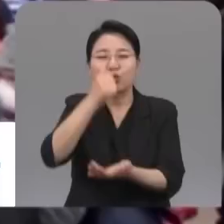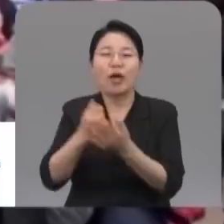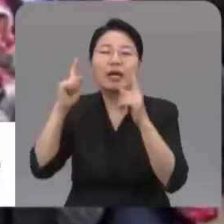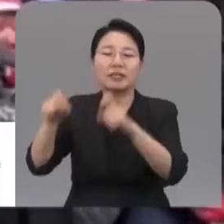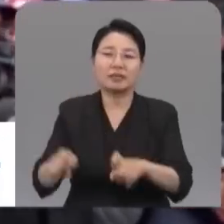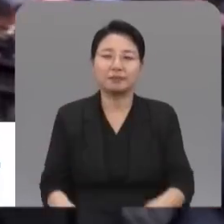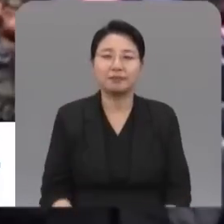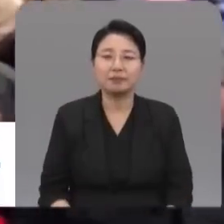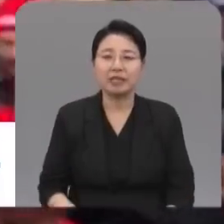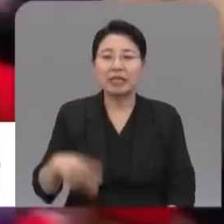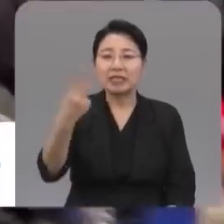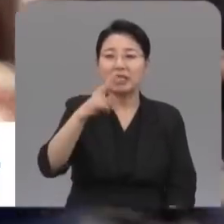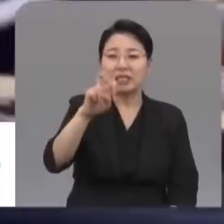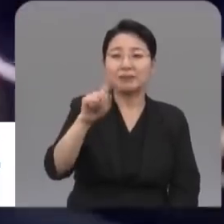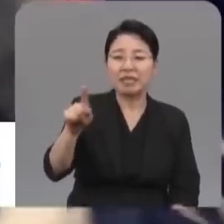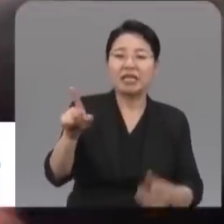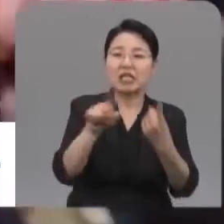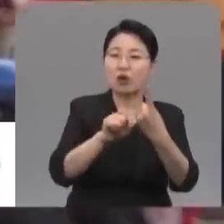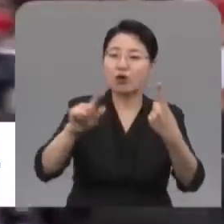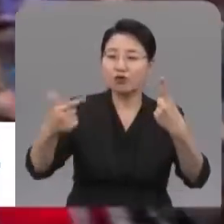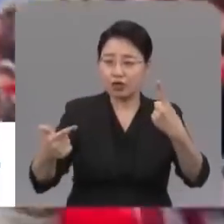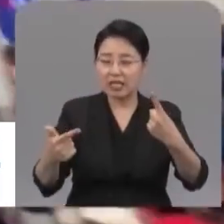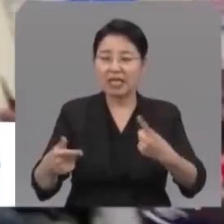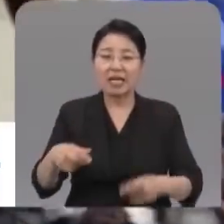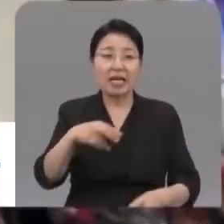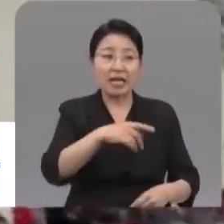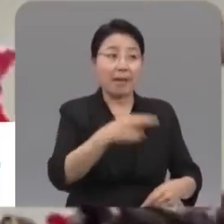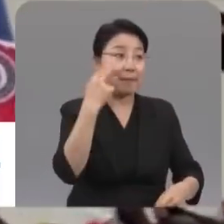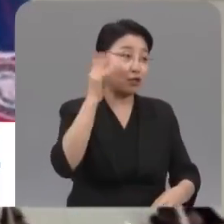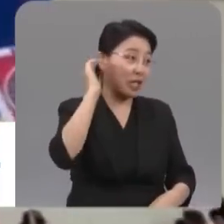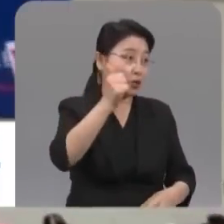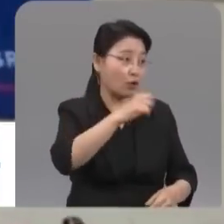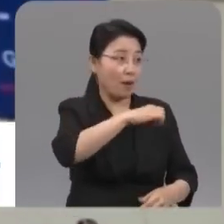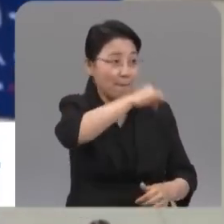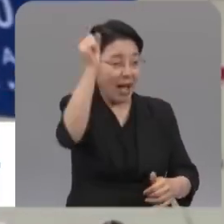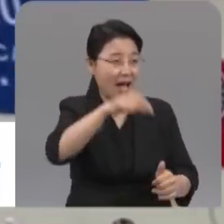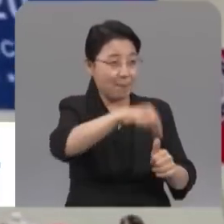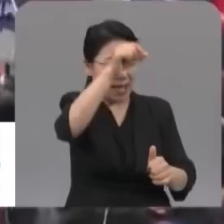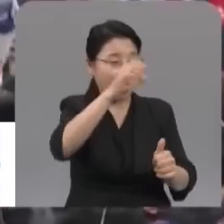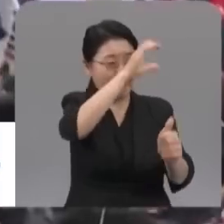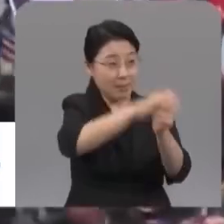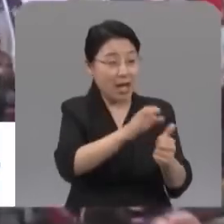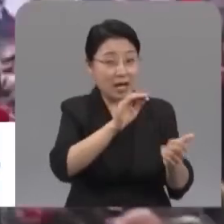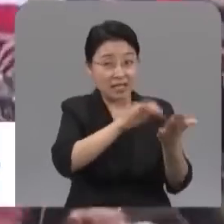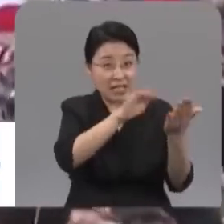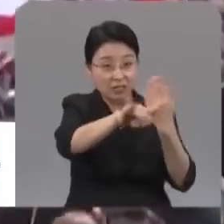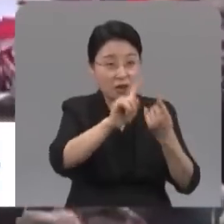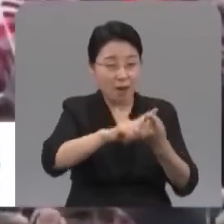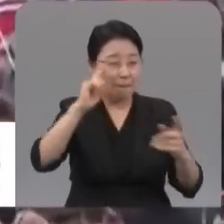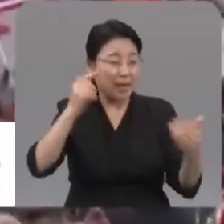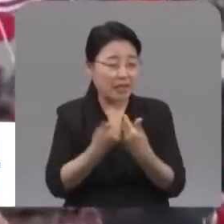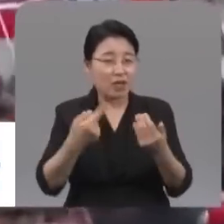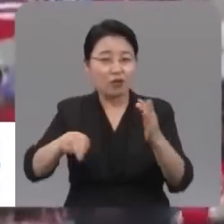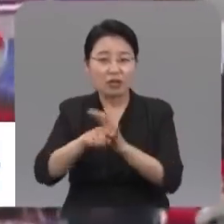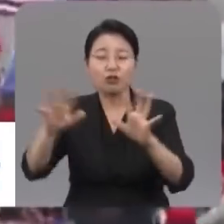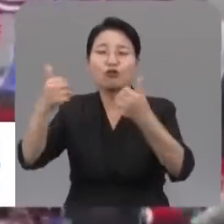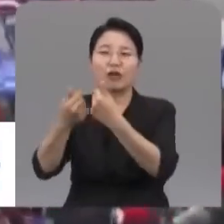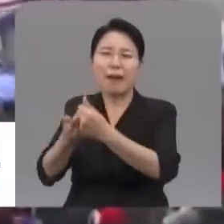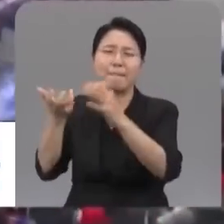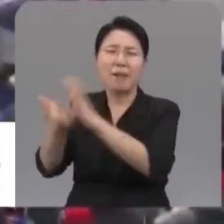1월 6일 트럼프 지지자들이 바이든 미 대통령의 인준을 막기 위해서 미 의사당에 쳐들어간 의회 난입 사건에